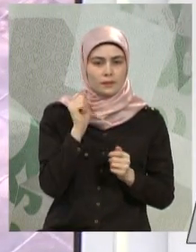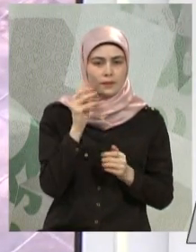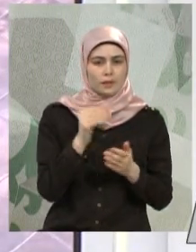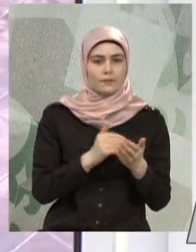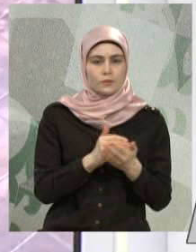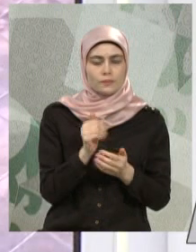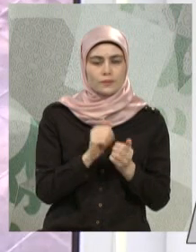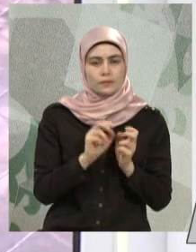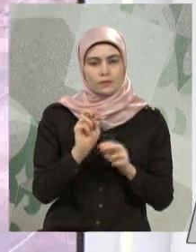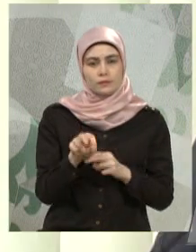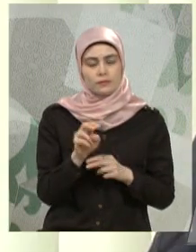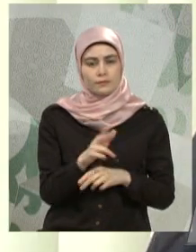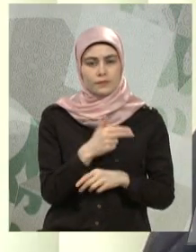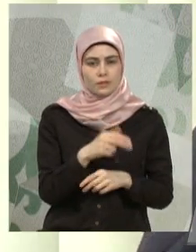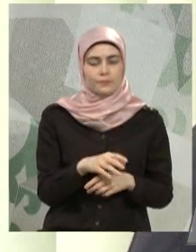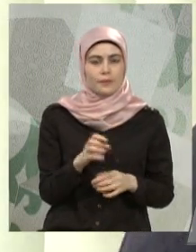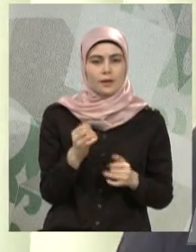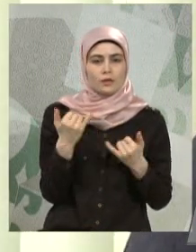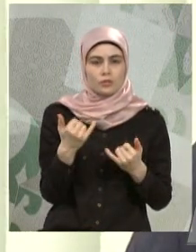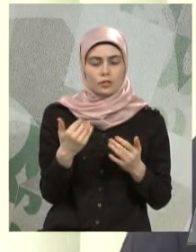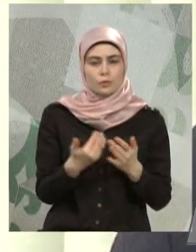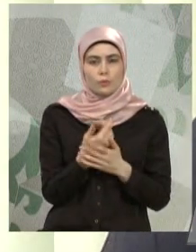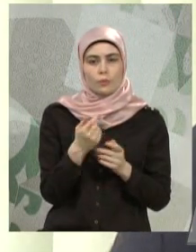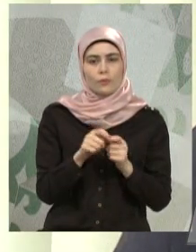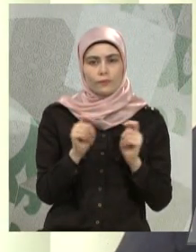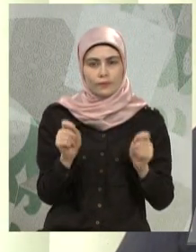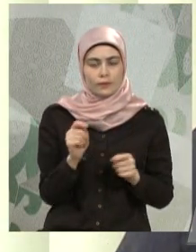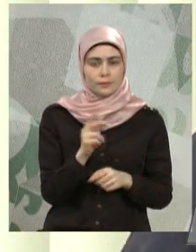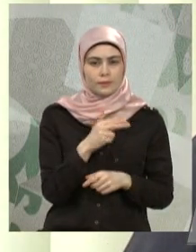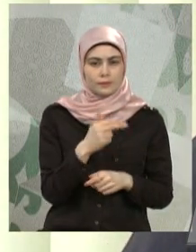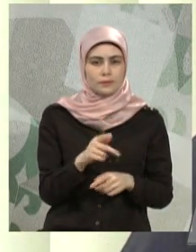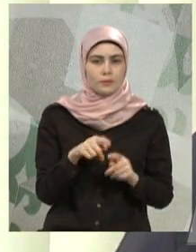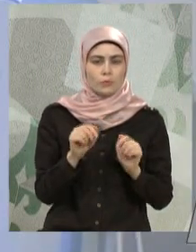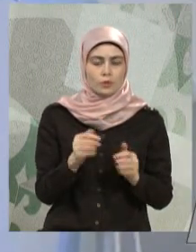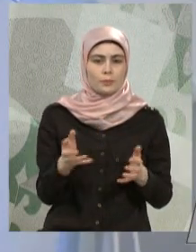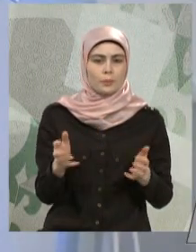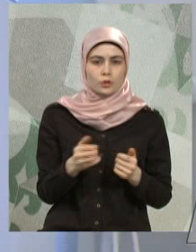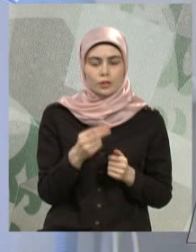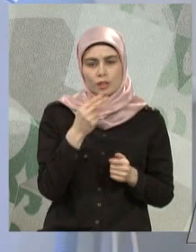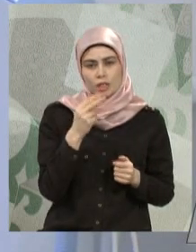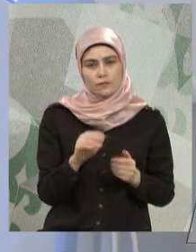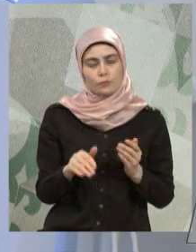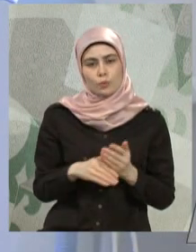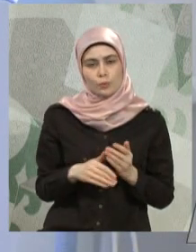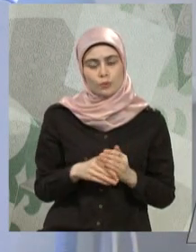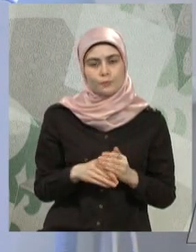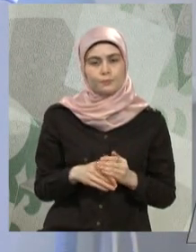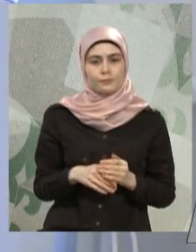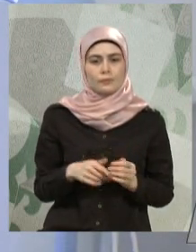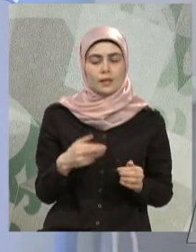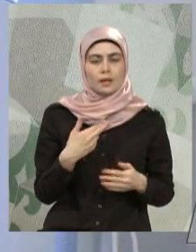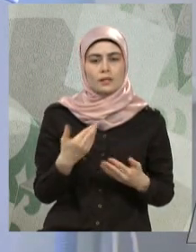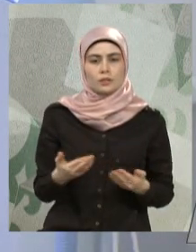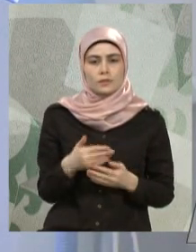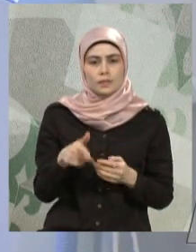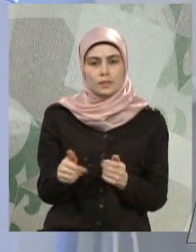новому фельдшерско-акушерскому пункту он может получить качество медицинскую помощь у себя в селе. Проживаю Арамхи вот в этом